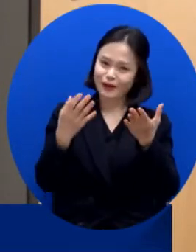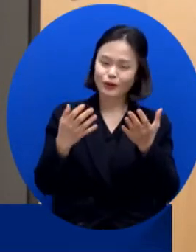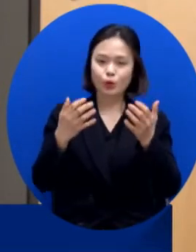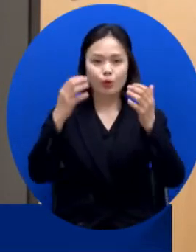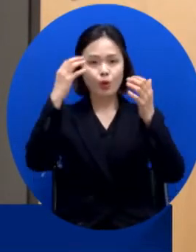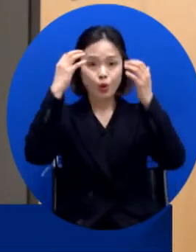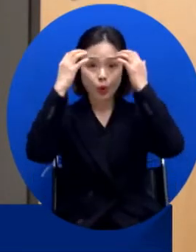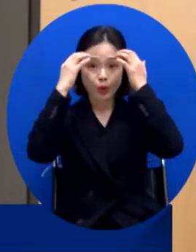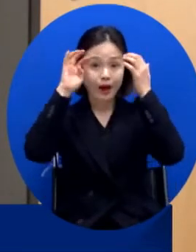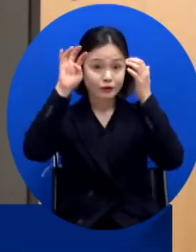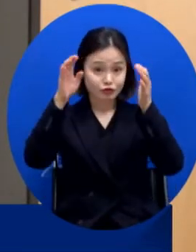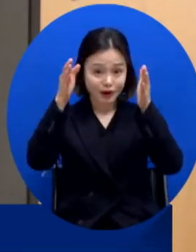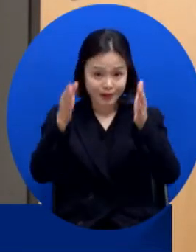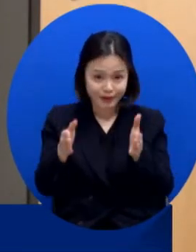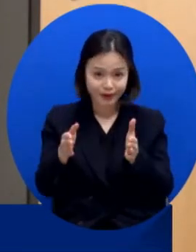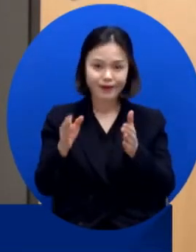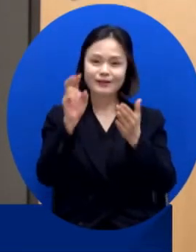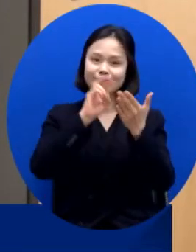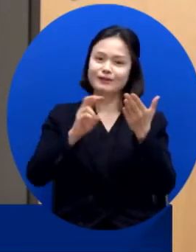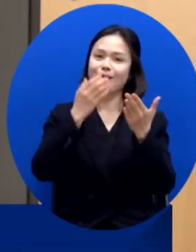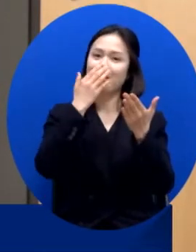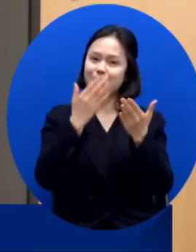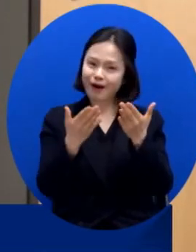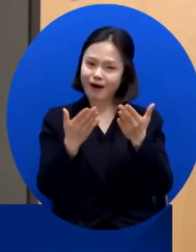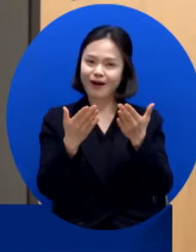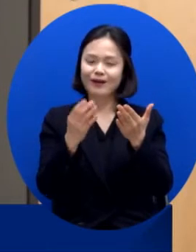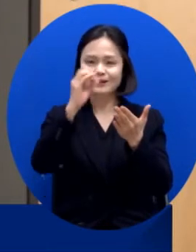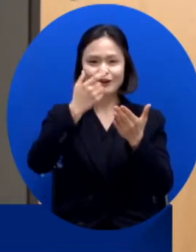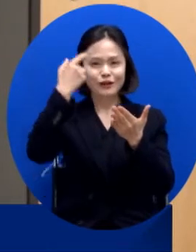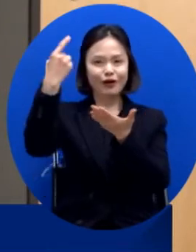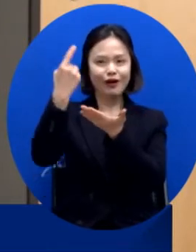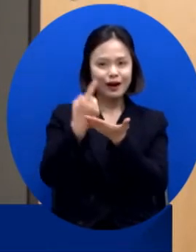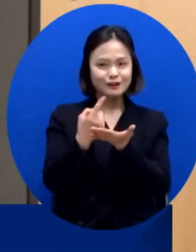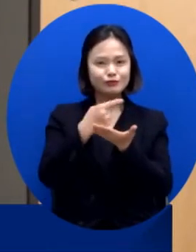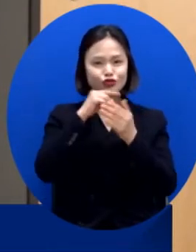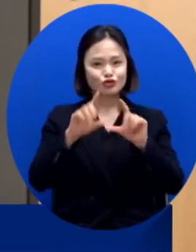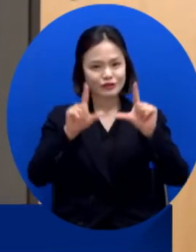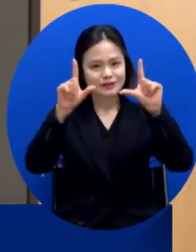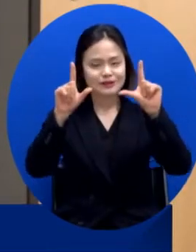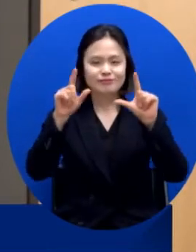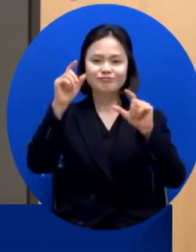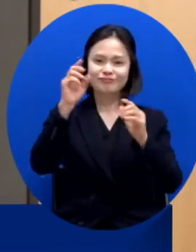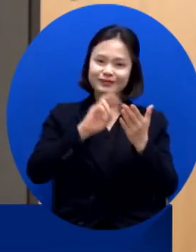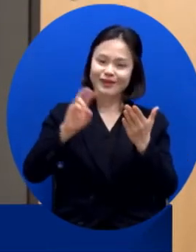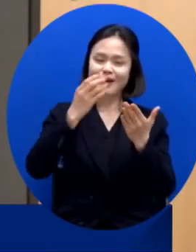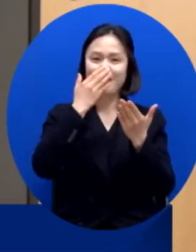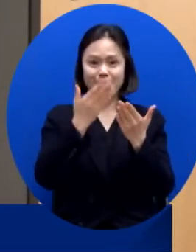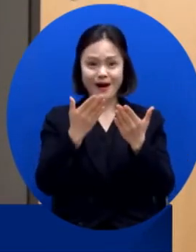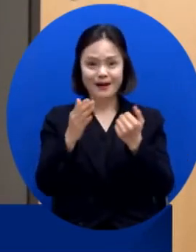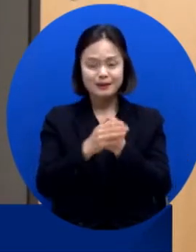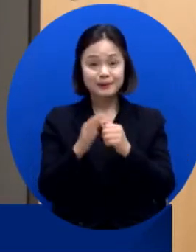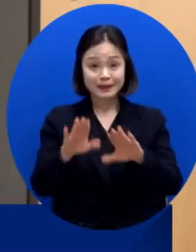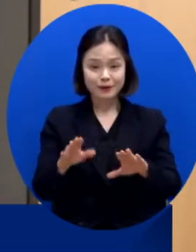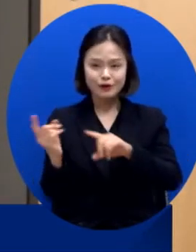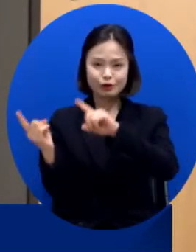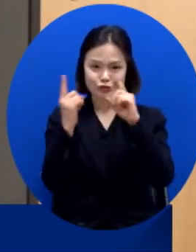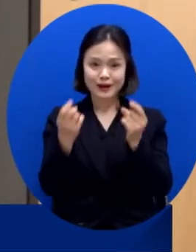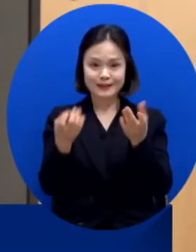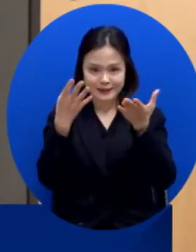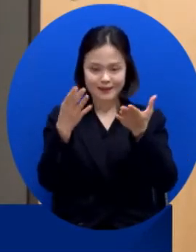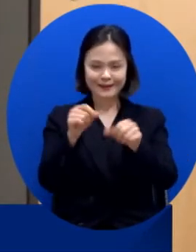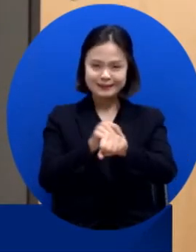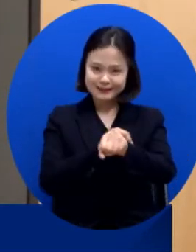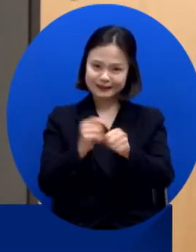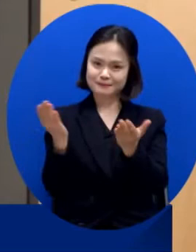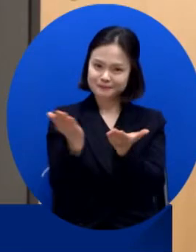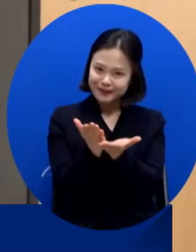캐럴도 있을 수 있고 성령 강림절 캐럴도 있으죠. 그래서 부활절 캐럴을 한번 만들어보자. 그래서